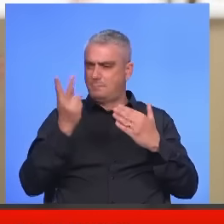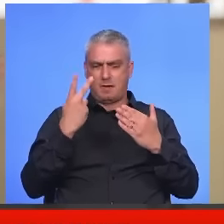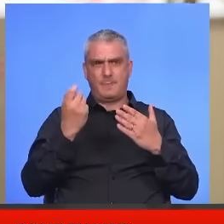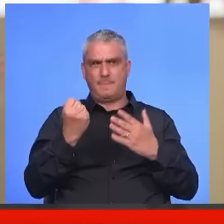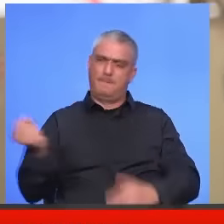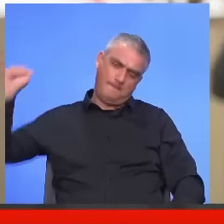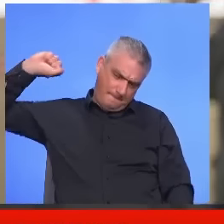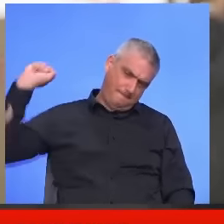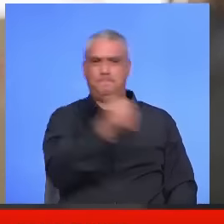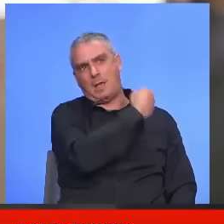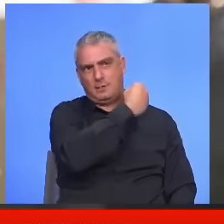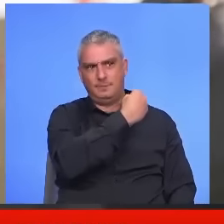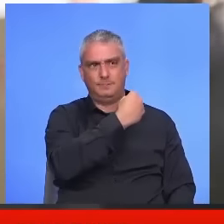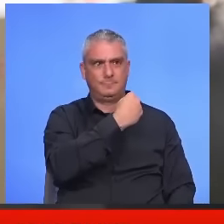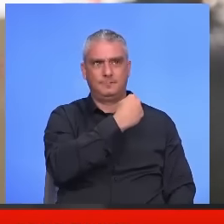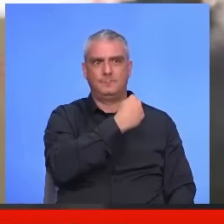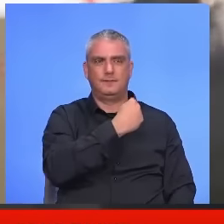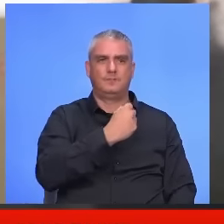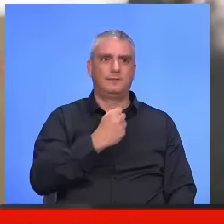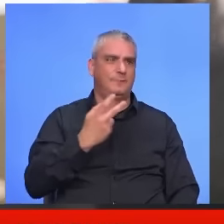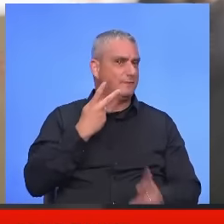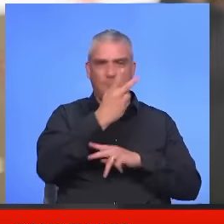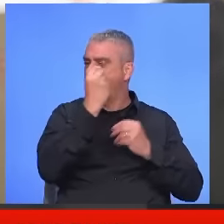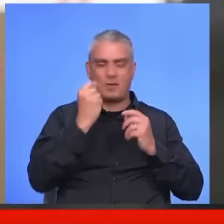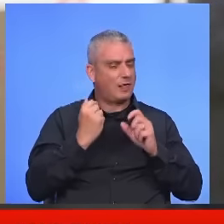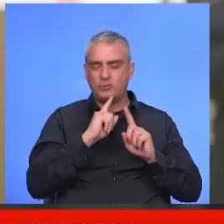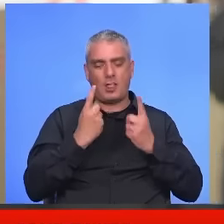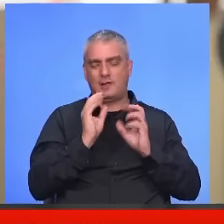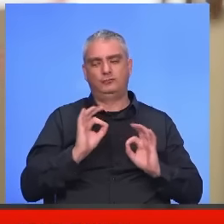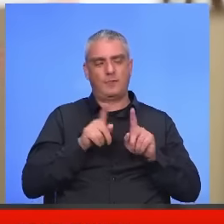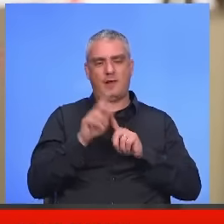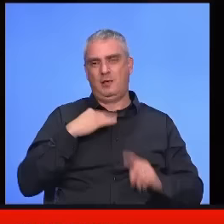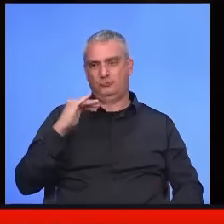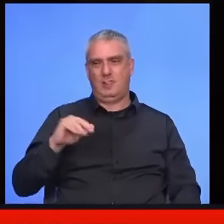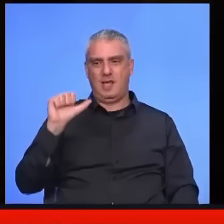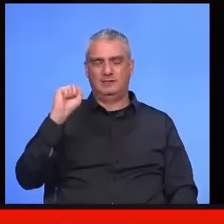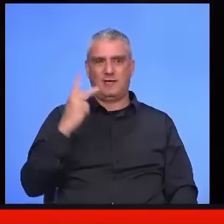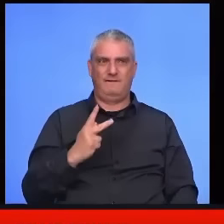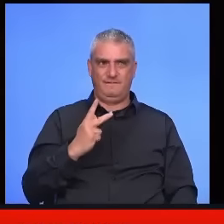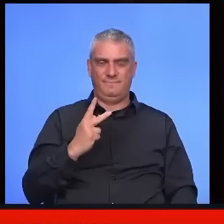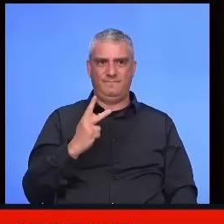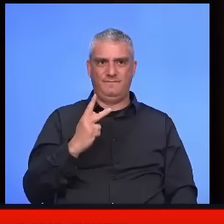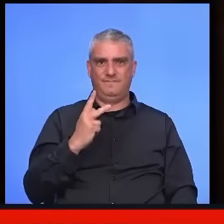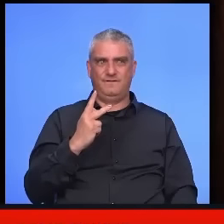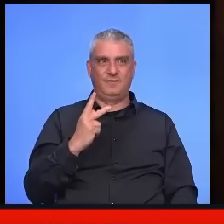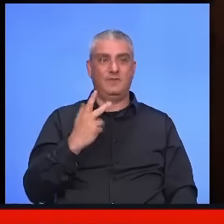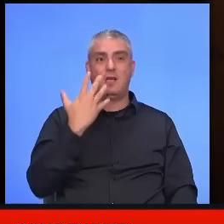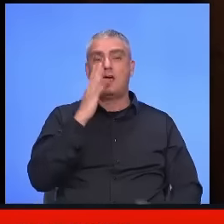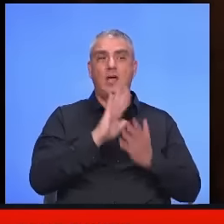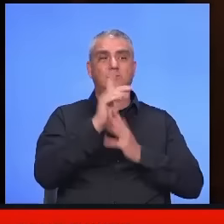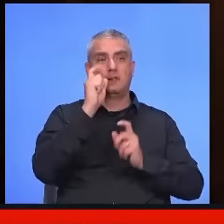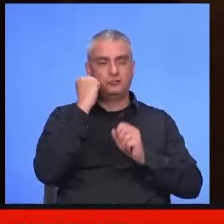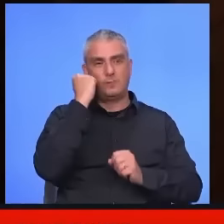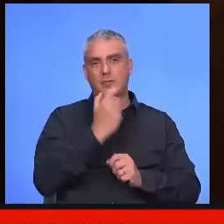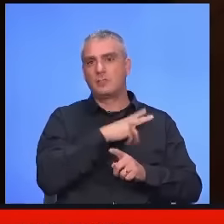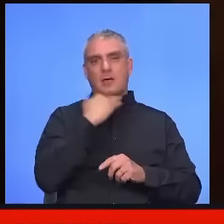פעמיים, אני מרביץ עם זה, קופץ, עושה הכל כדי שלא יקרה כלום לסף. 15 בני אדם נרצחו